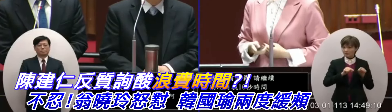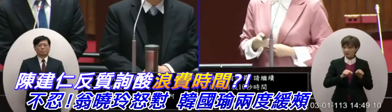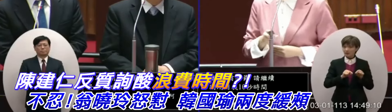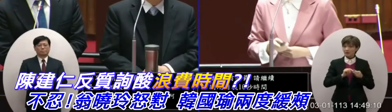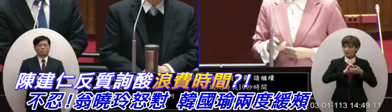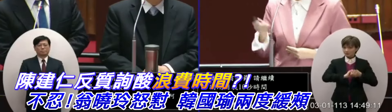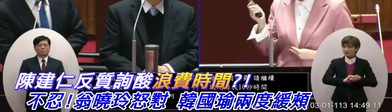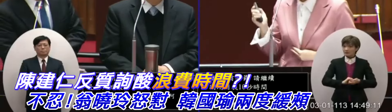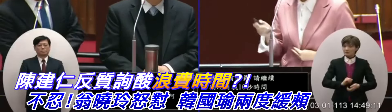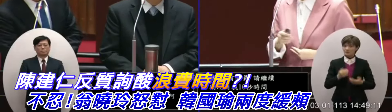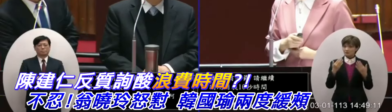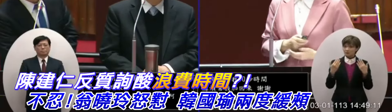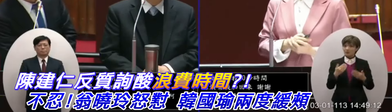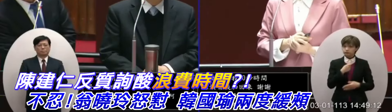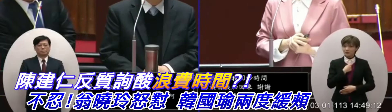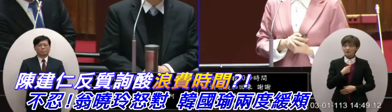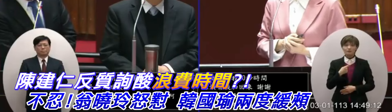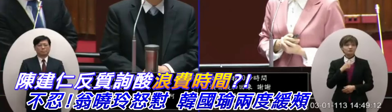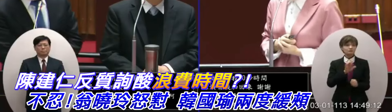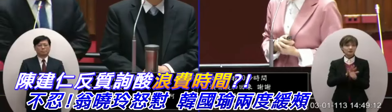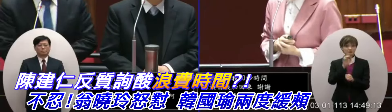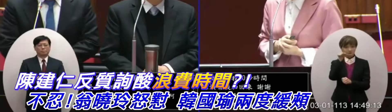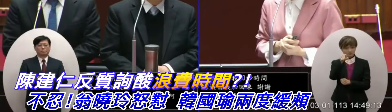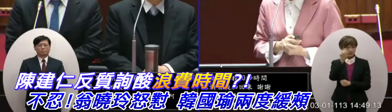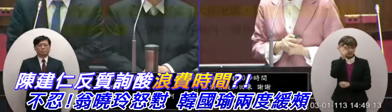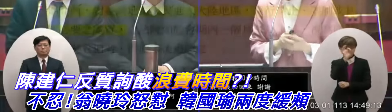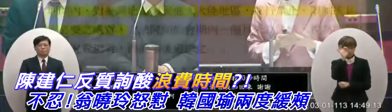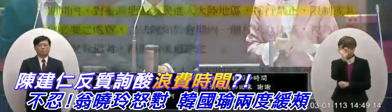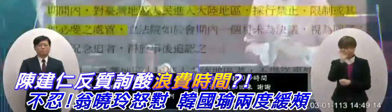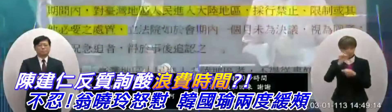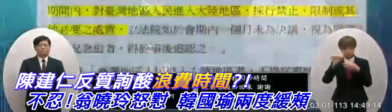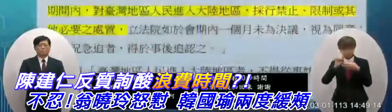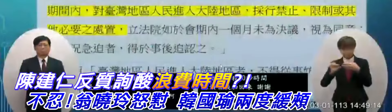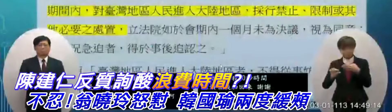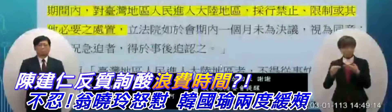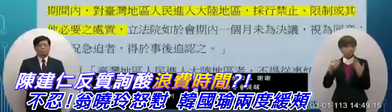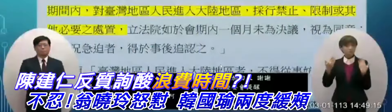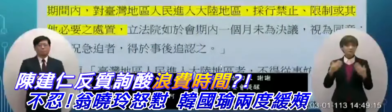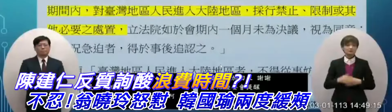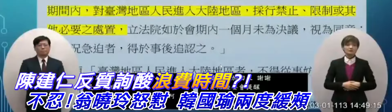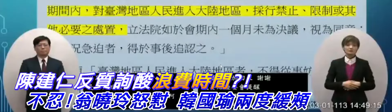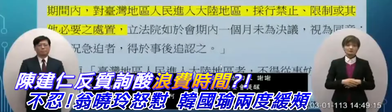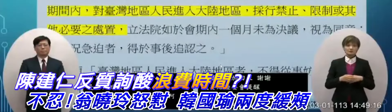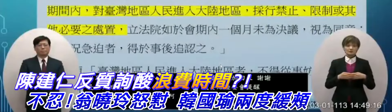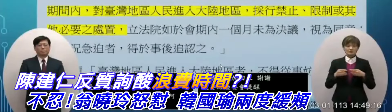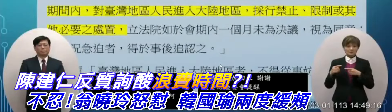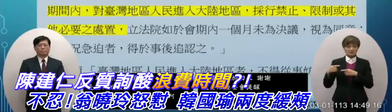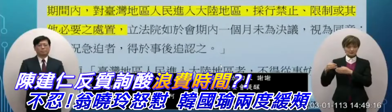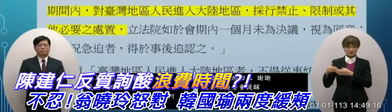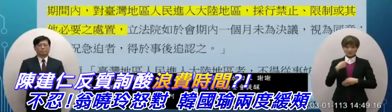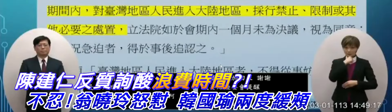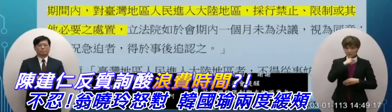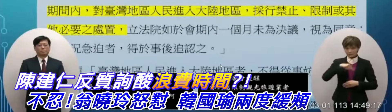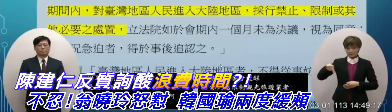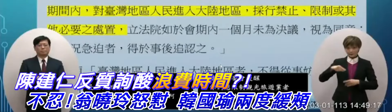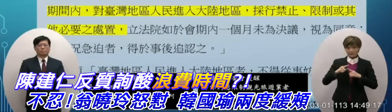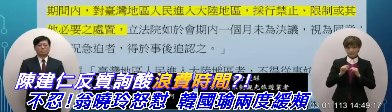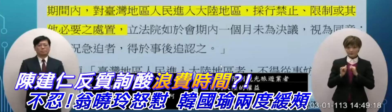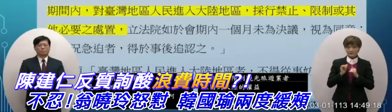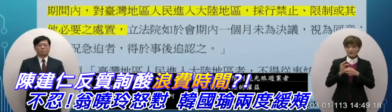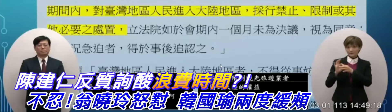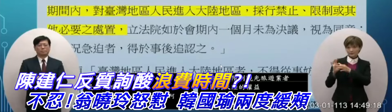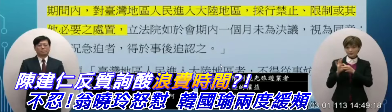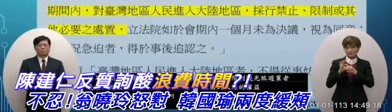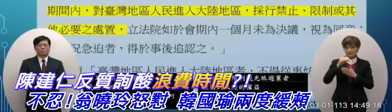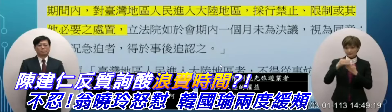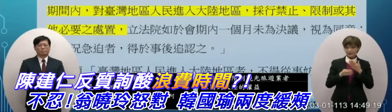这里都帮你们找好法条了，大家看一看，在我们的两岸人民关系条例的第九条第九项里面有提到，